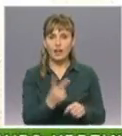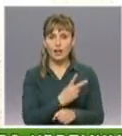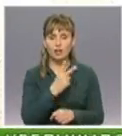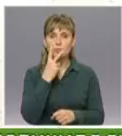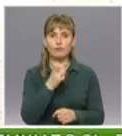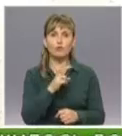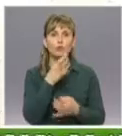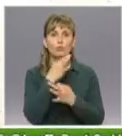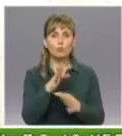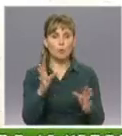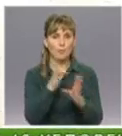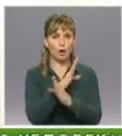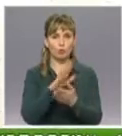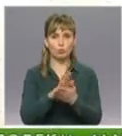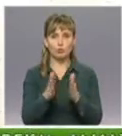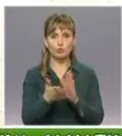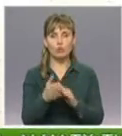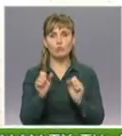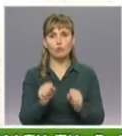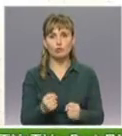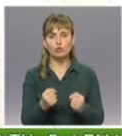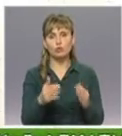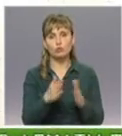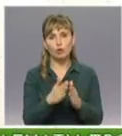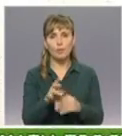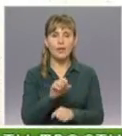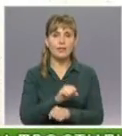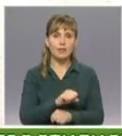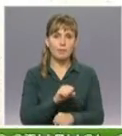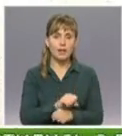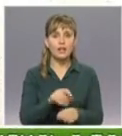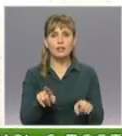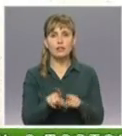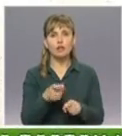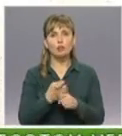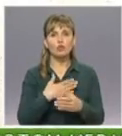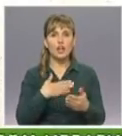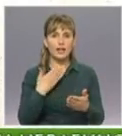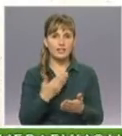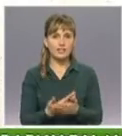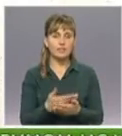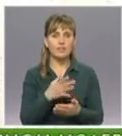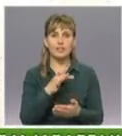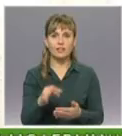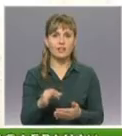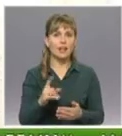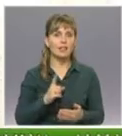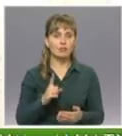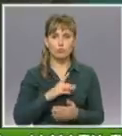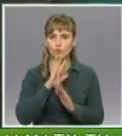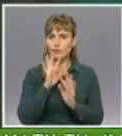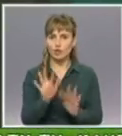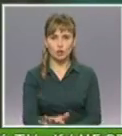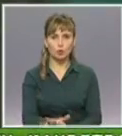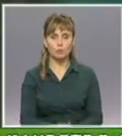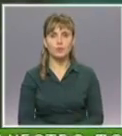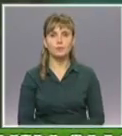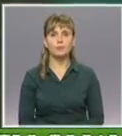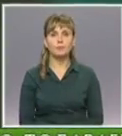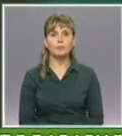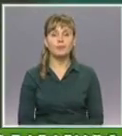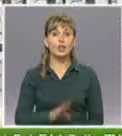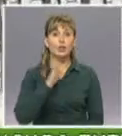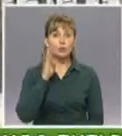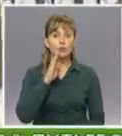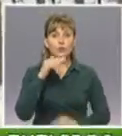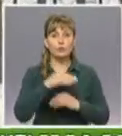к любым погодным условиям, их можно держать дома, на балконе. Также они очень активны и не выносят одиночества. На завтрак и ужин